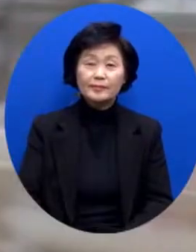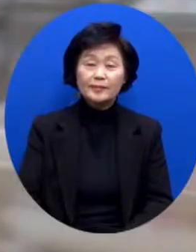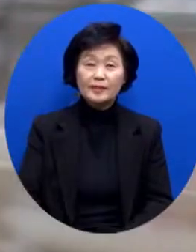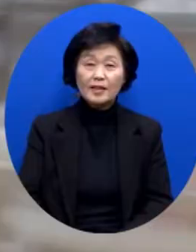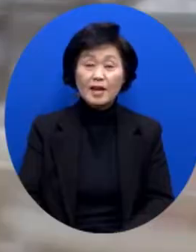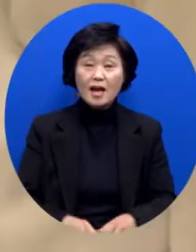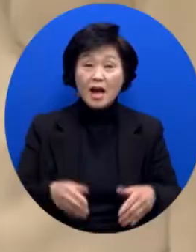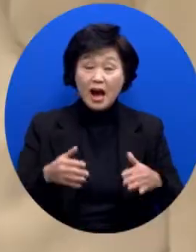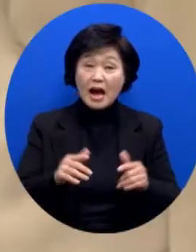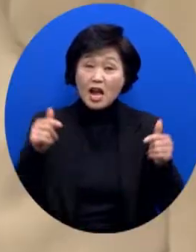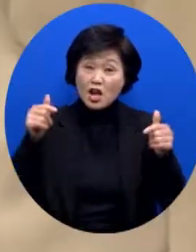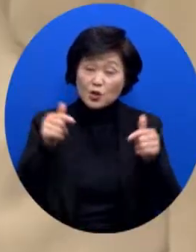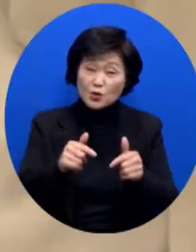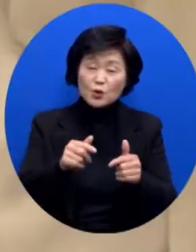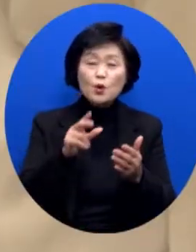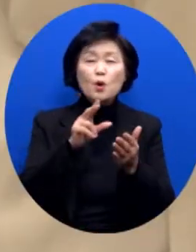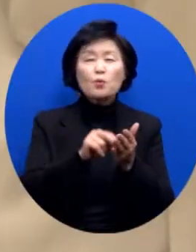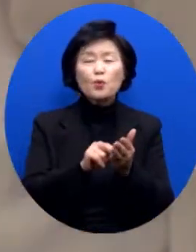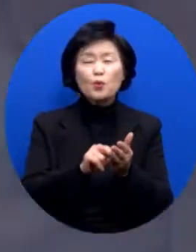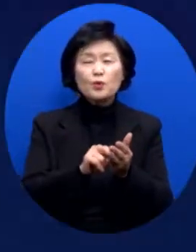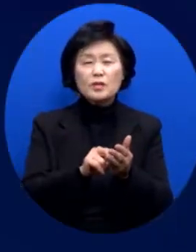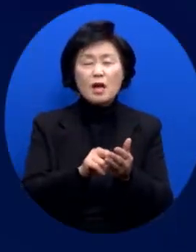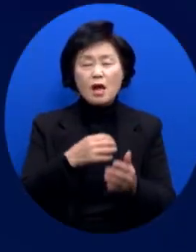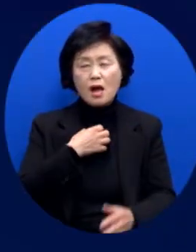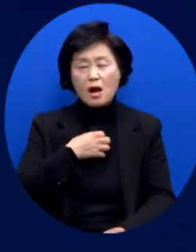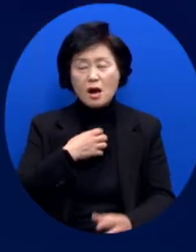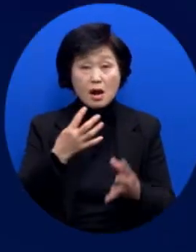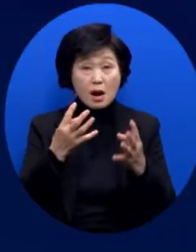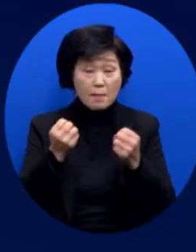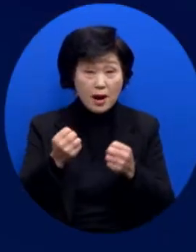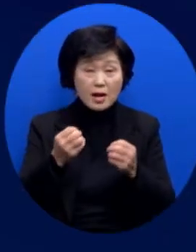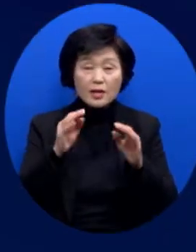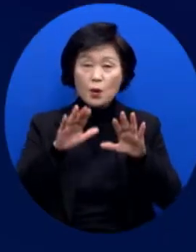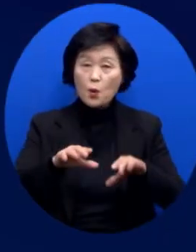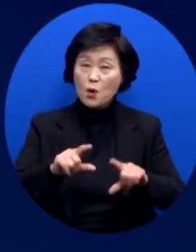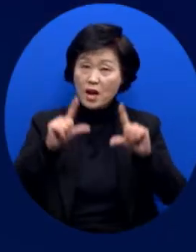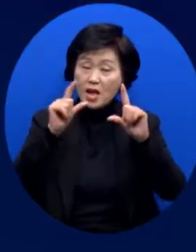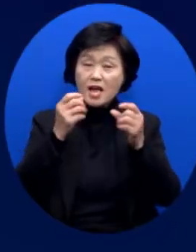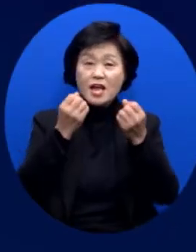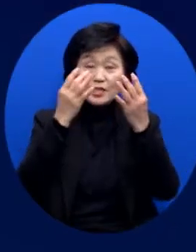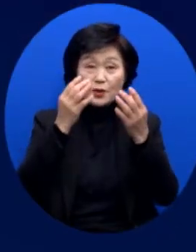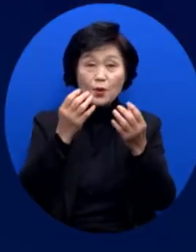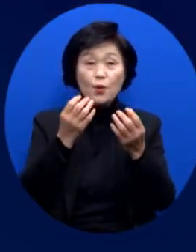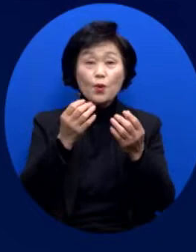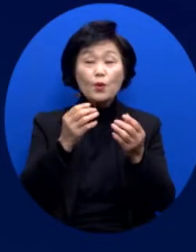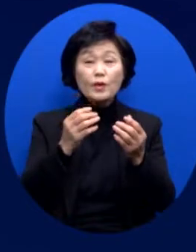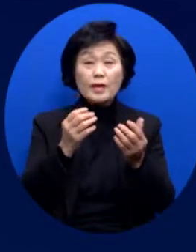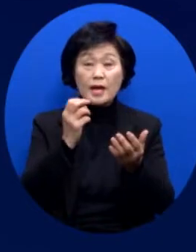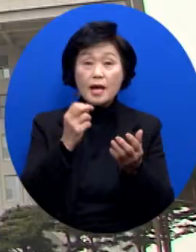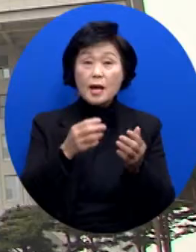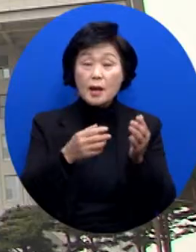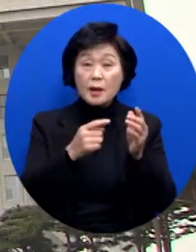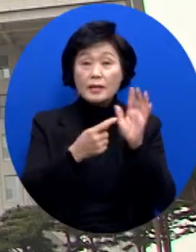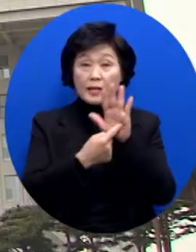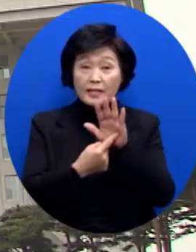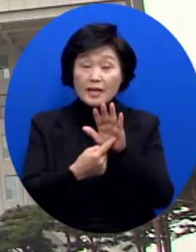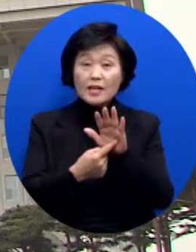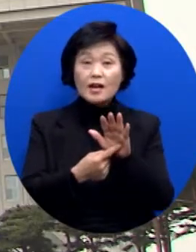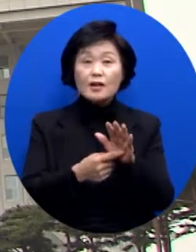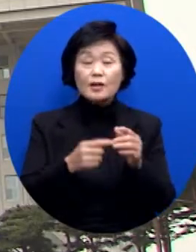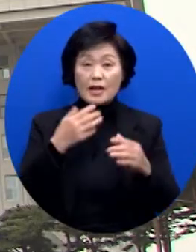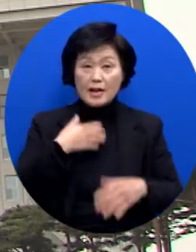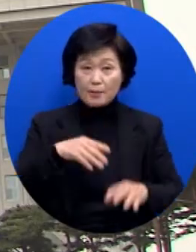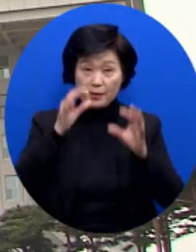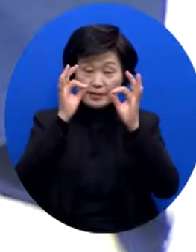져 출생 문제에 대한 걱정이 날로 커지면서 올해의 새롭게 시행되고 거나 바뀌는 제도 가 많습니다 정부가 제